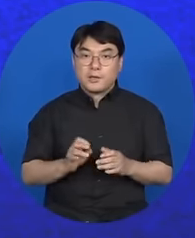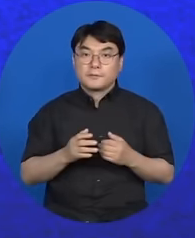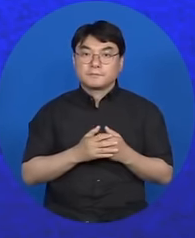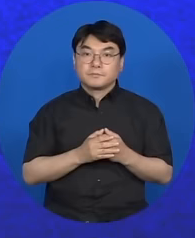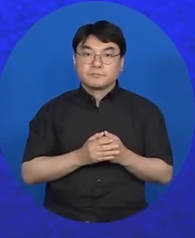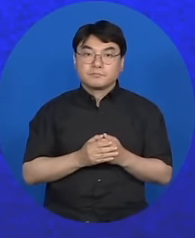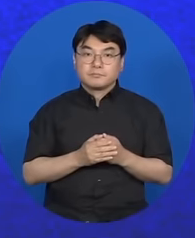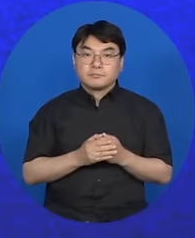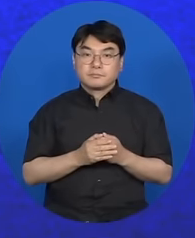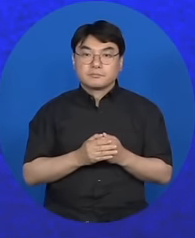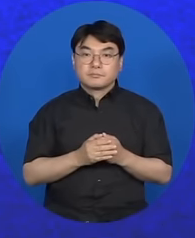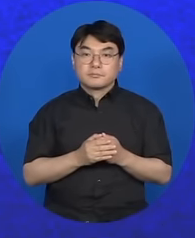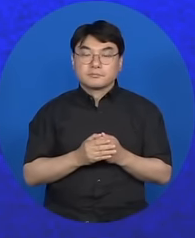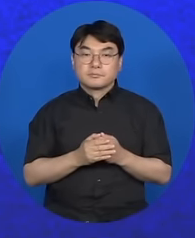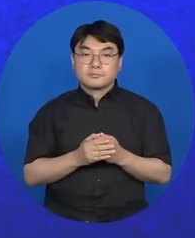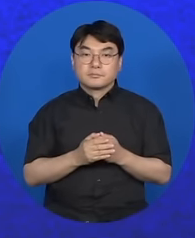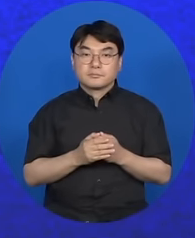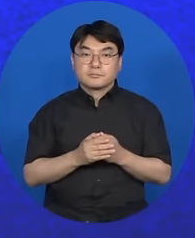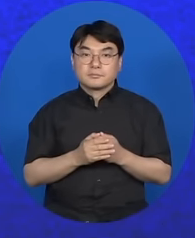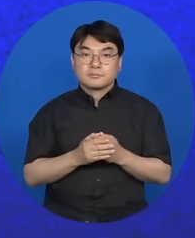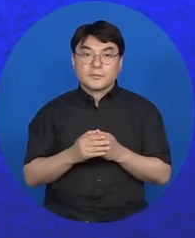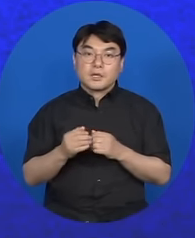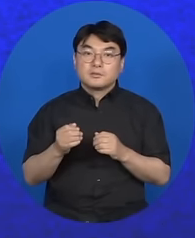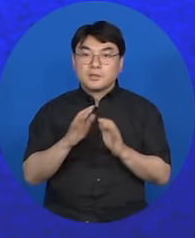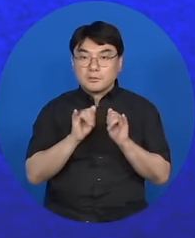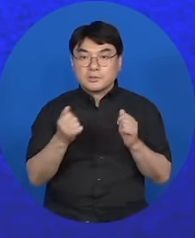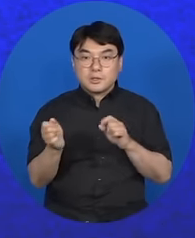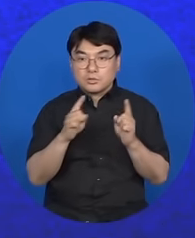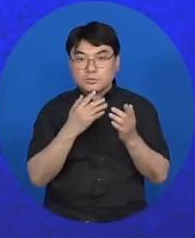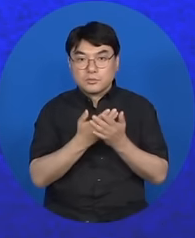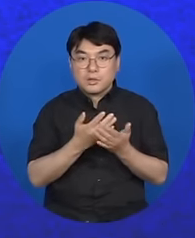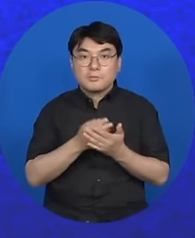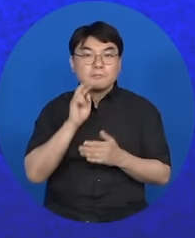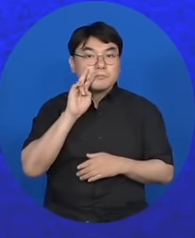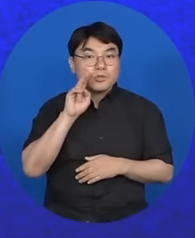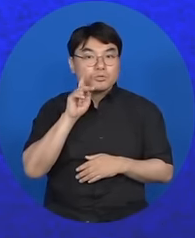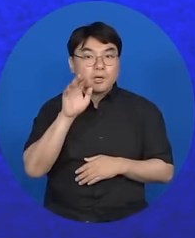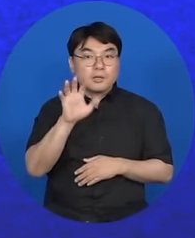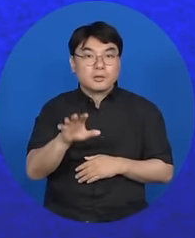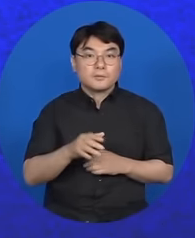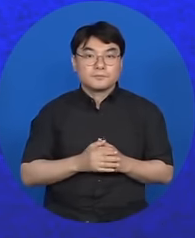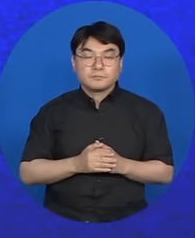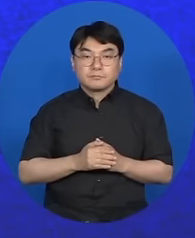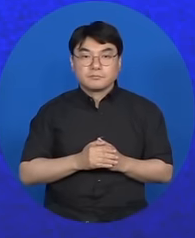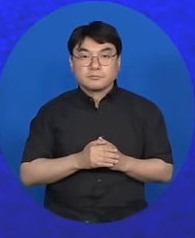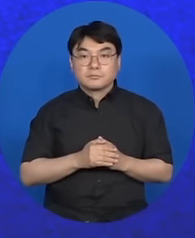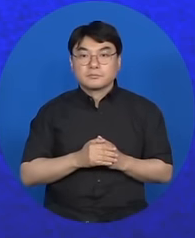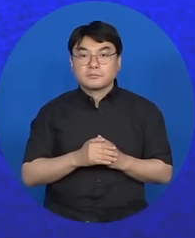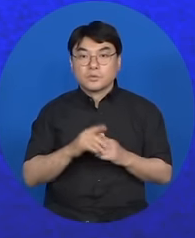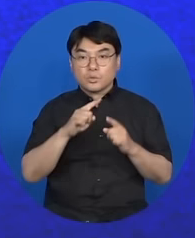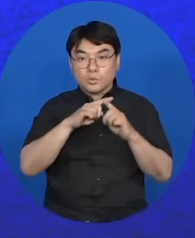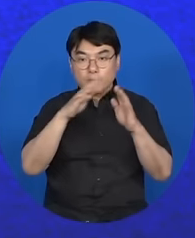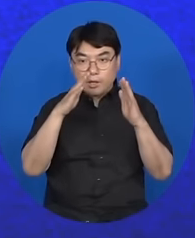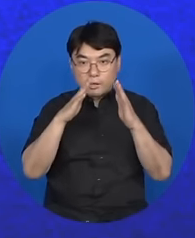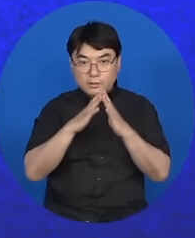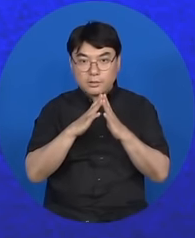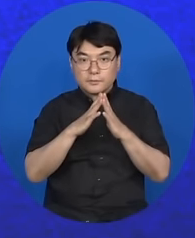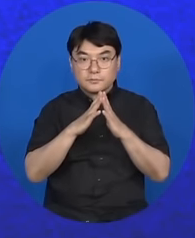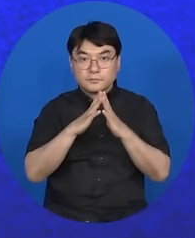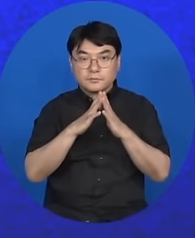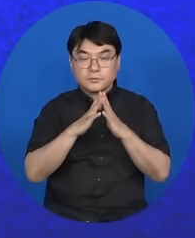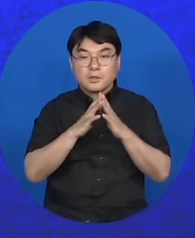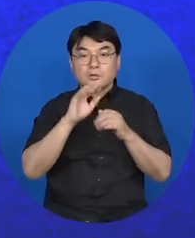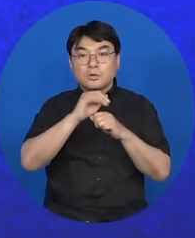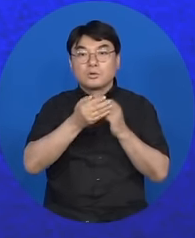때, 미국에 갔을 때, 그 다음해부터 2011년부터 그 미국에 있는 교회에서 성경 공부를